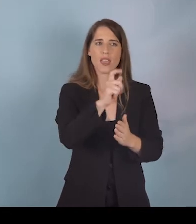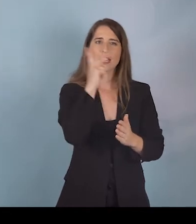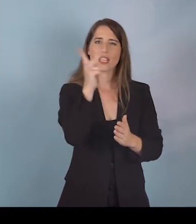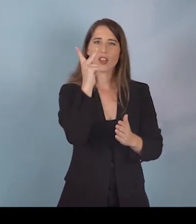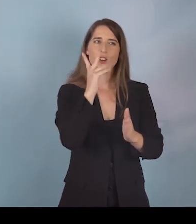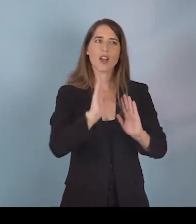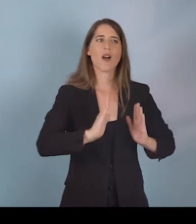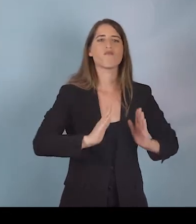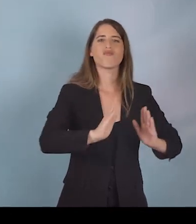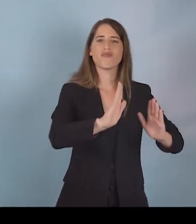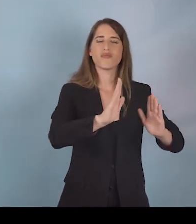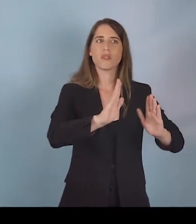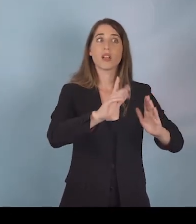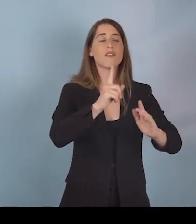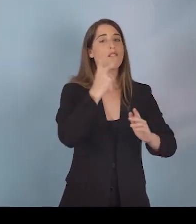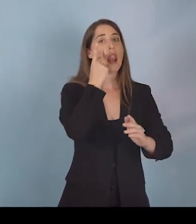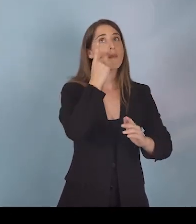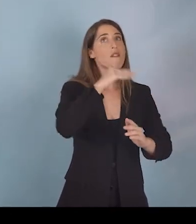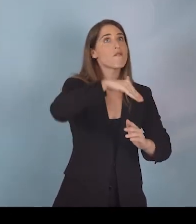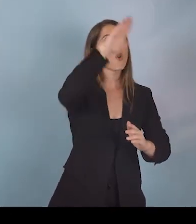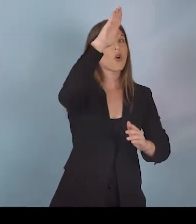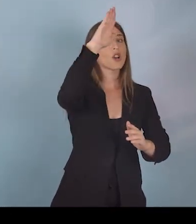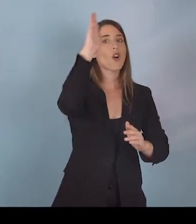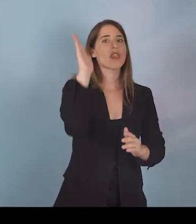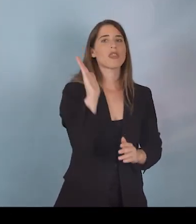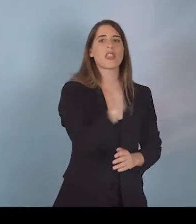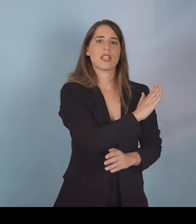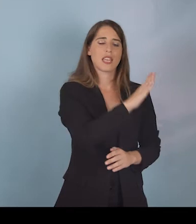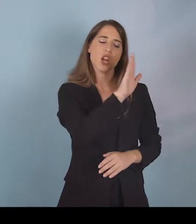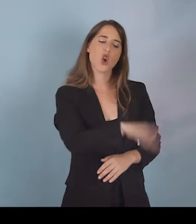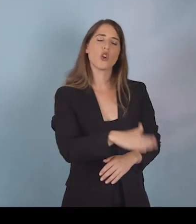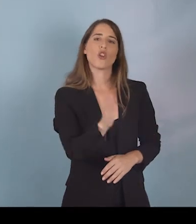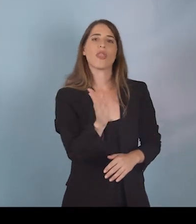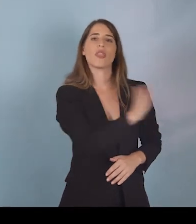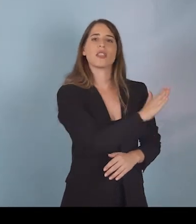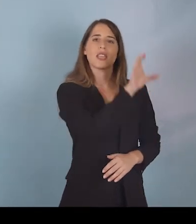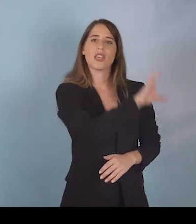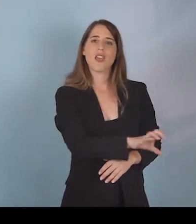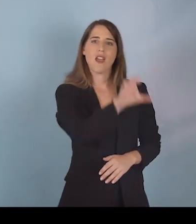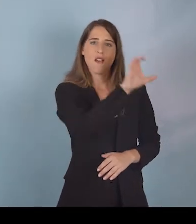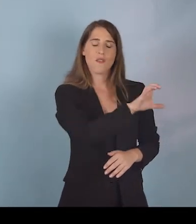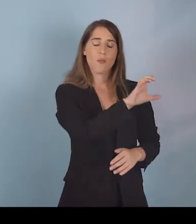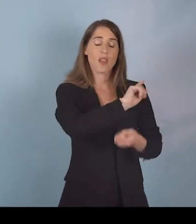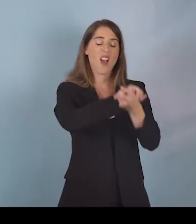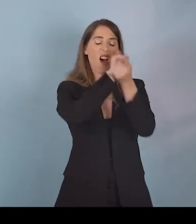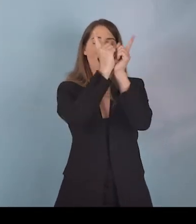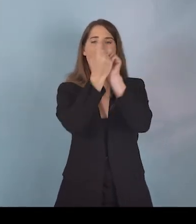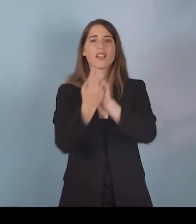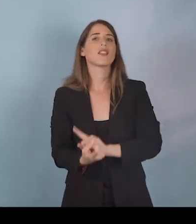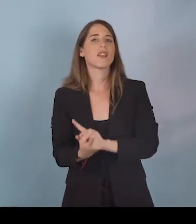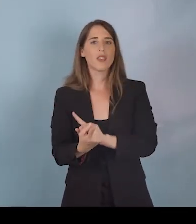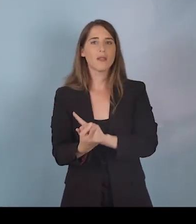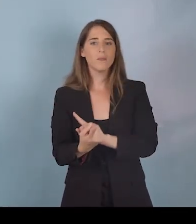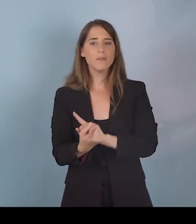τα πρότυπα, τα κοινωνικά, είναι πιο μπροστά. Τα βλέπουμε στη βορειοδυτική και νότιο-δυτική